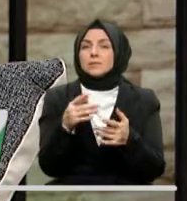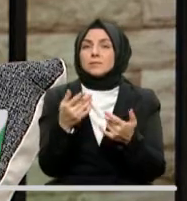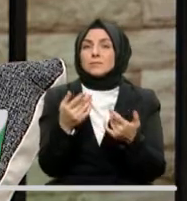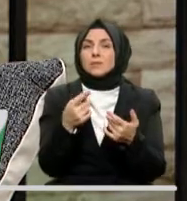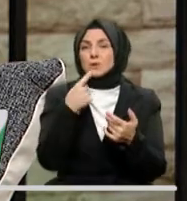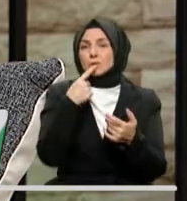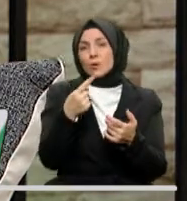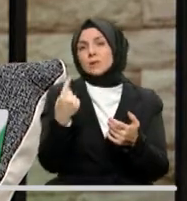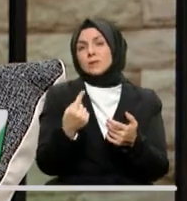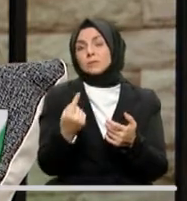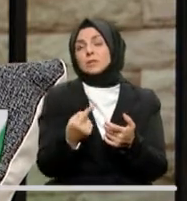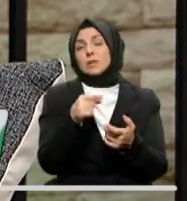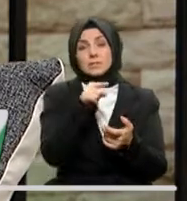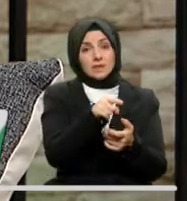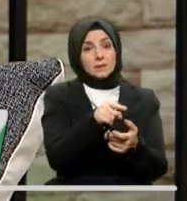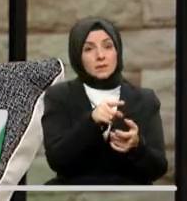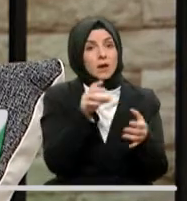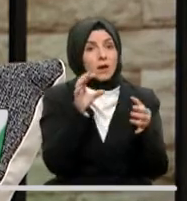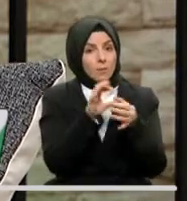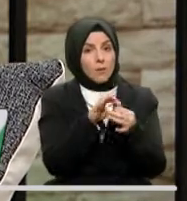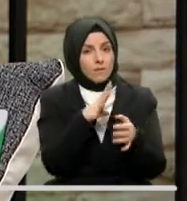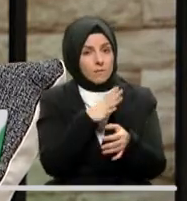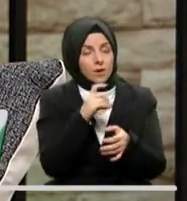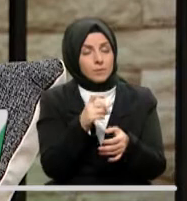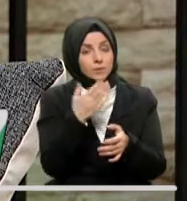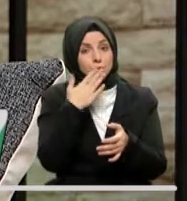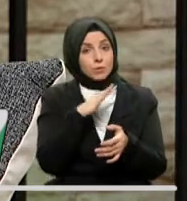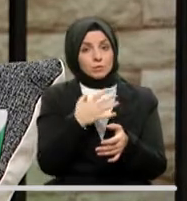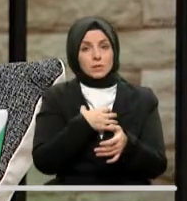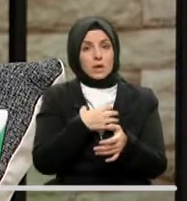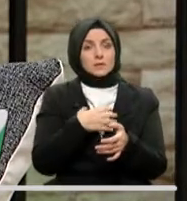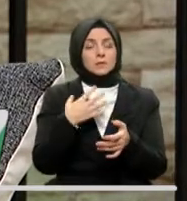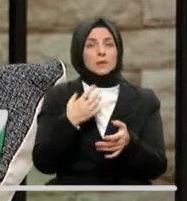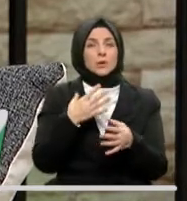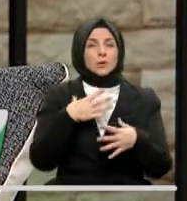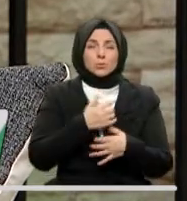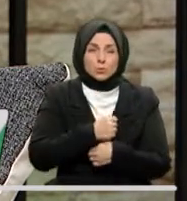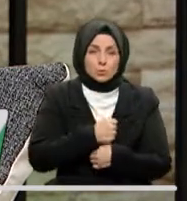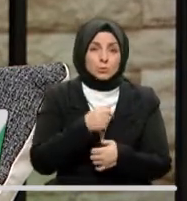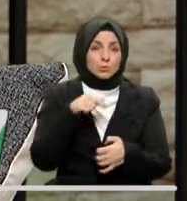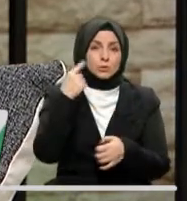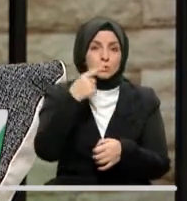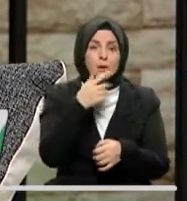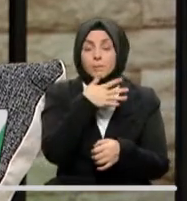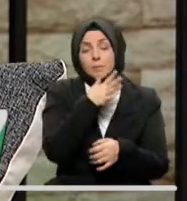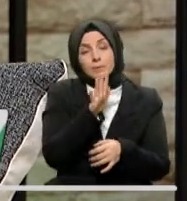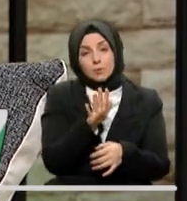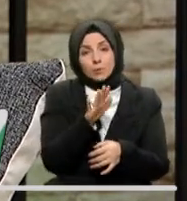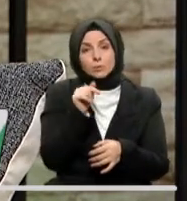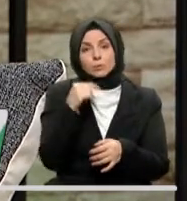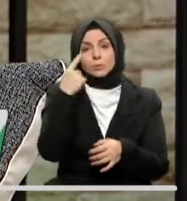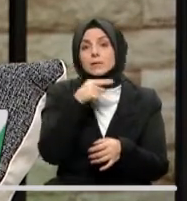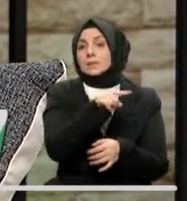kendi ile olan kavgasının kendine olan problemini size yansımasını şimdi Bunu bilemeyiz bu için size nasıl bir